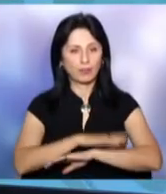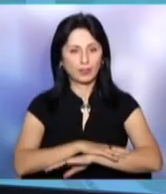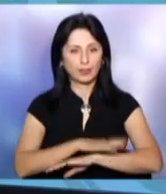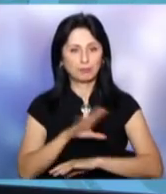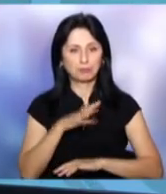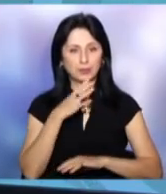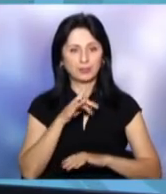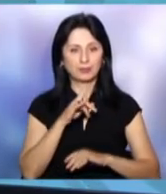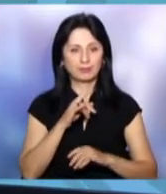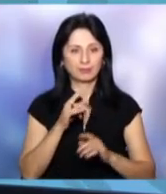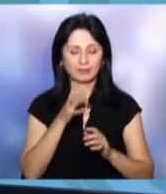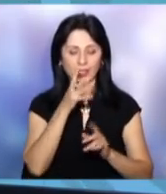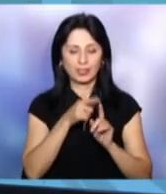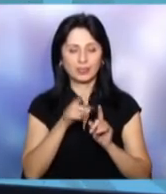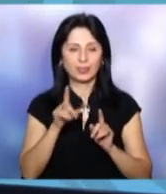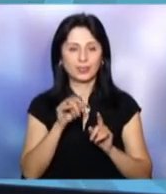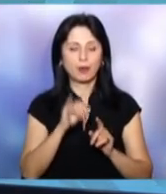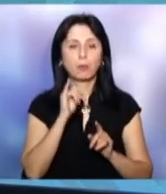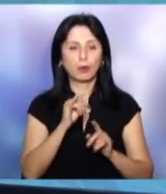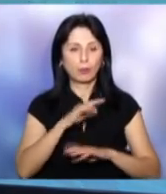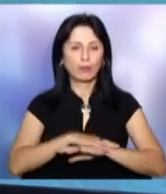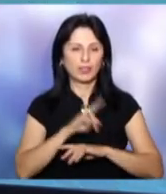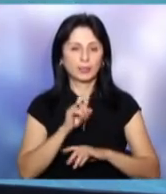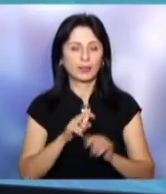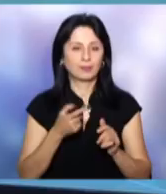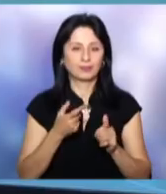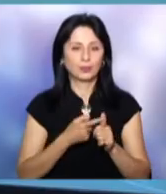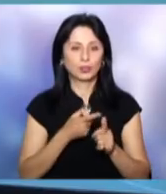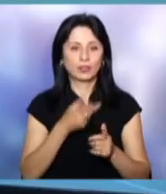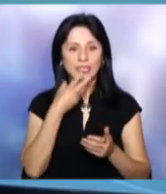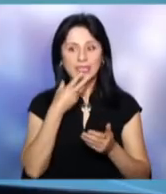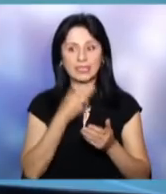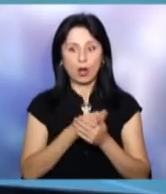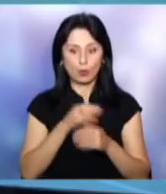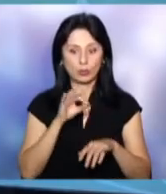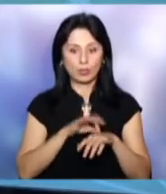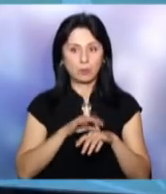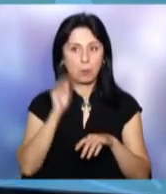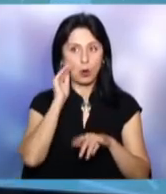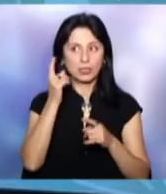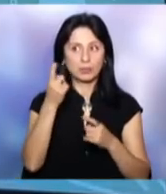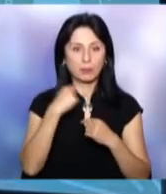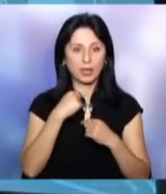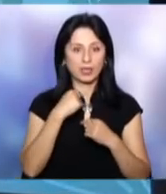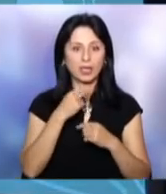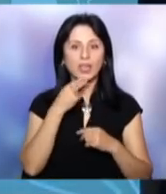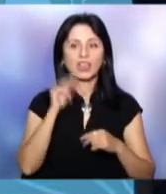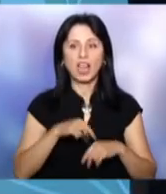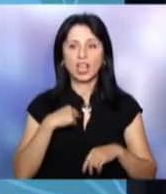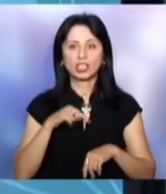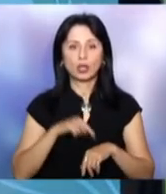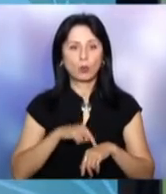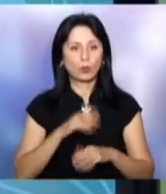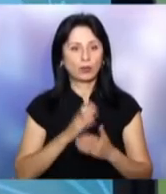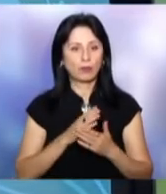რასაც ის ავლენდა უკანასკნელი წლების მანძილზე. ანუ ადამიანს შეიძლება საკუთარი დიაგნოზის მოსმენის შემდეგ ჰქონდეს დანაშაულის